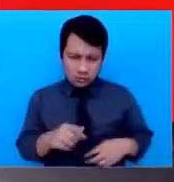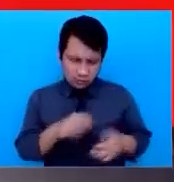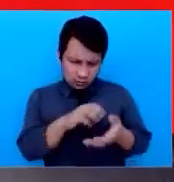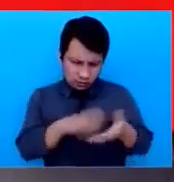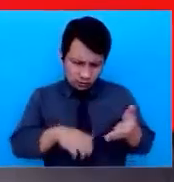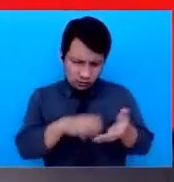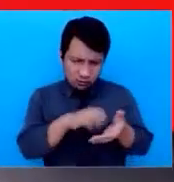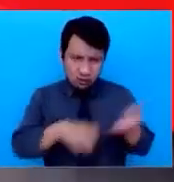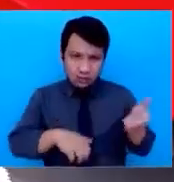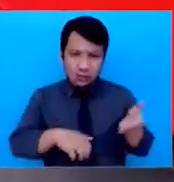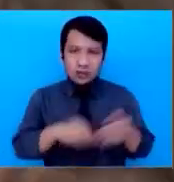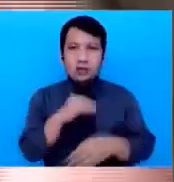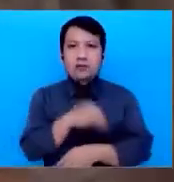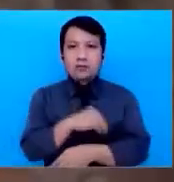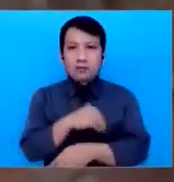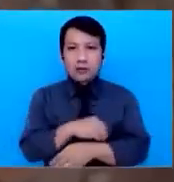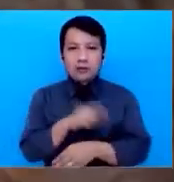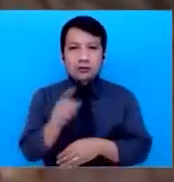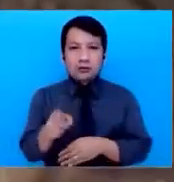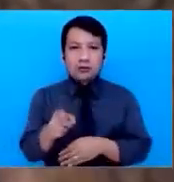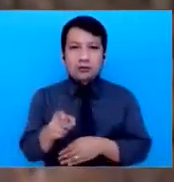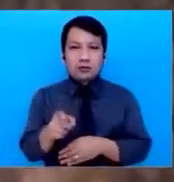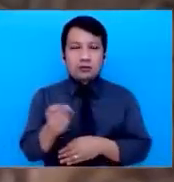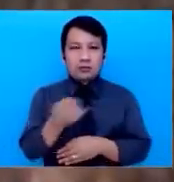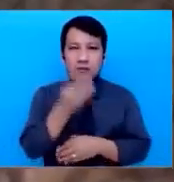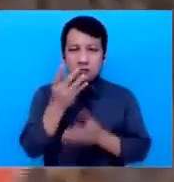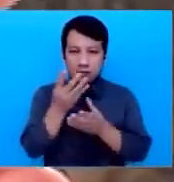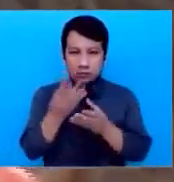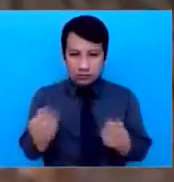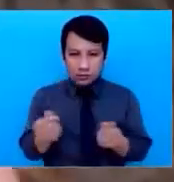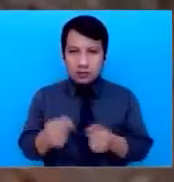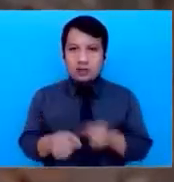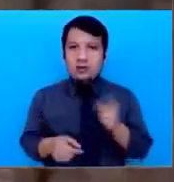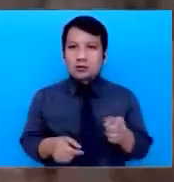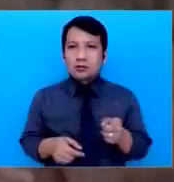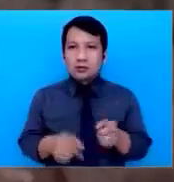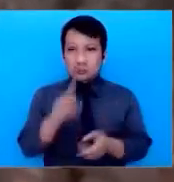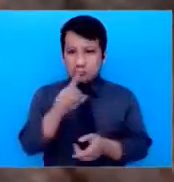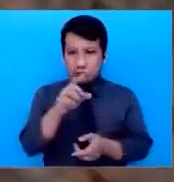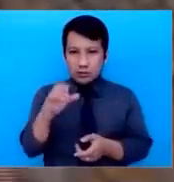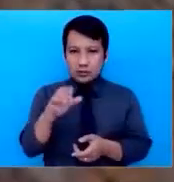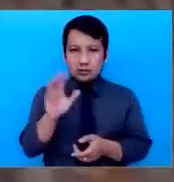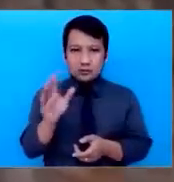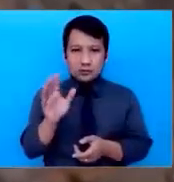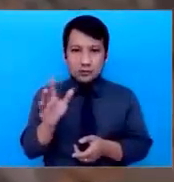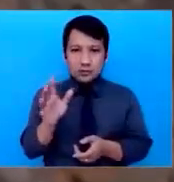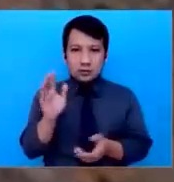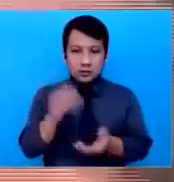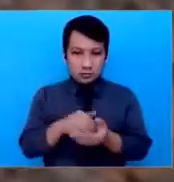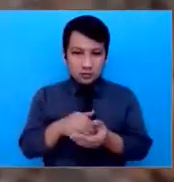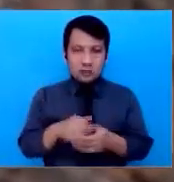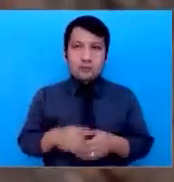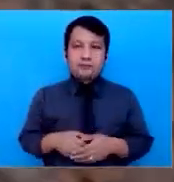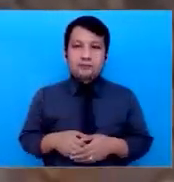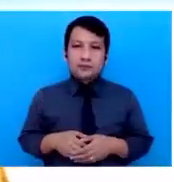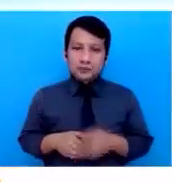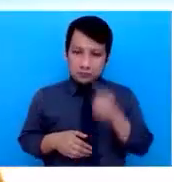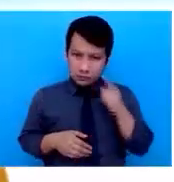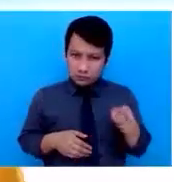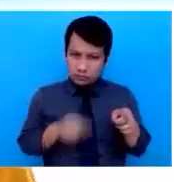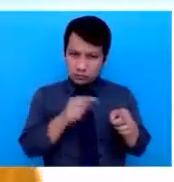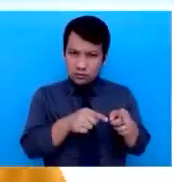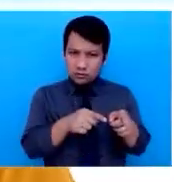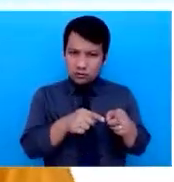ang laman ng kanyang bank account. Parang bulang naglaho raw ang mahigit 150,000 pesos niya. Alam mo yung feeling